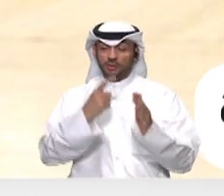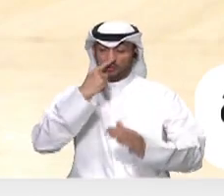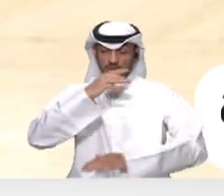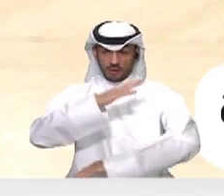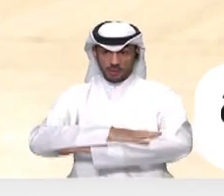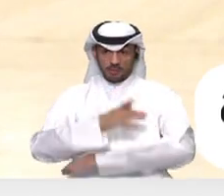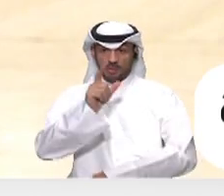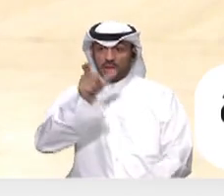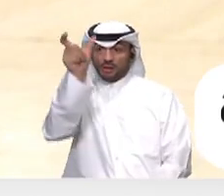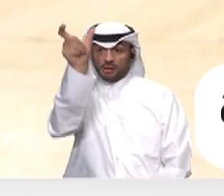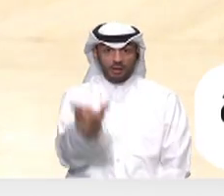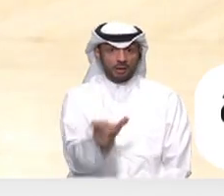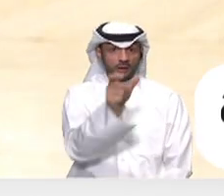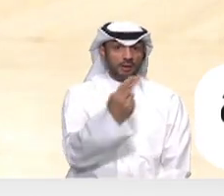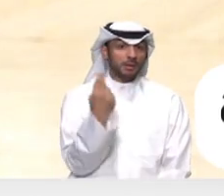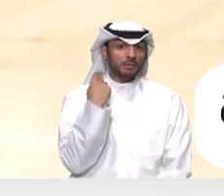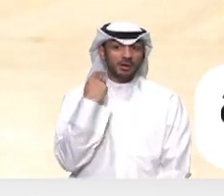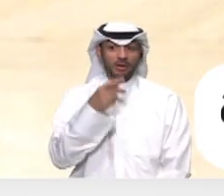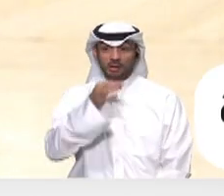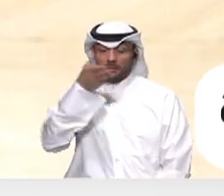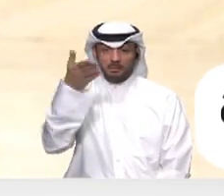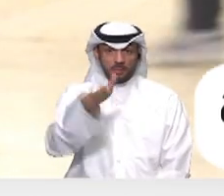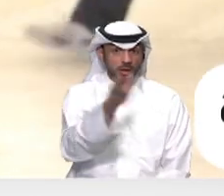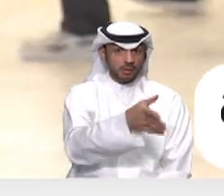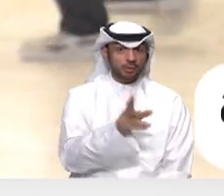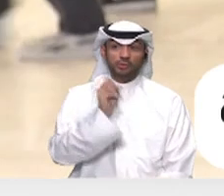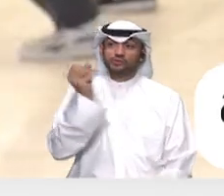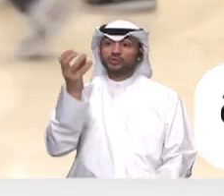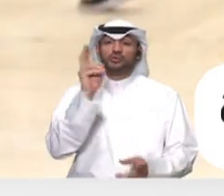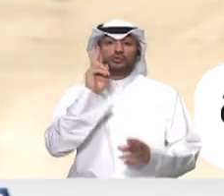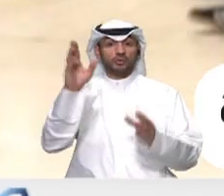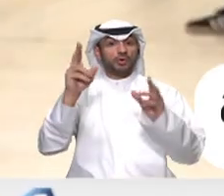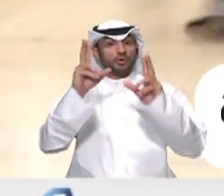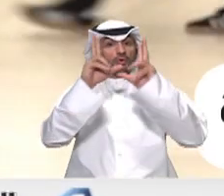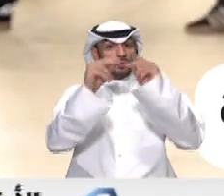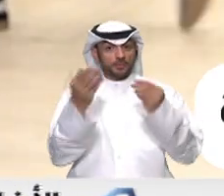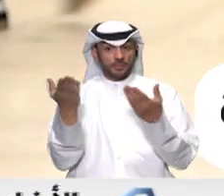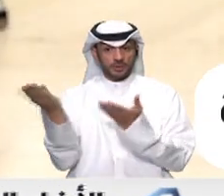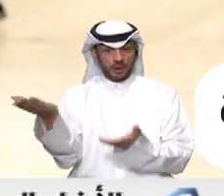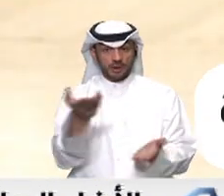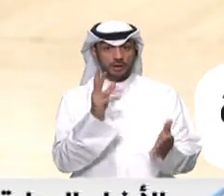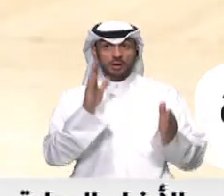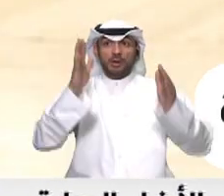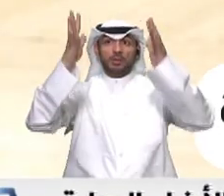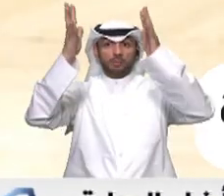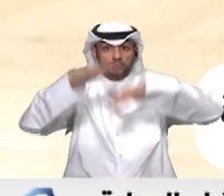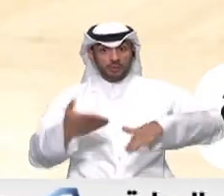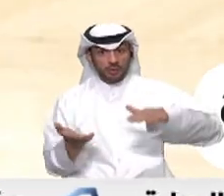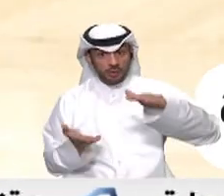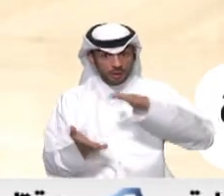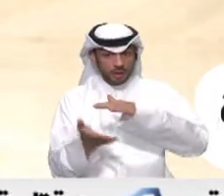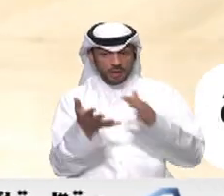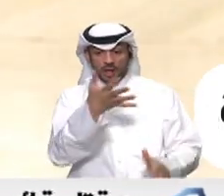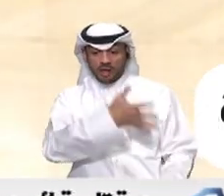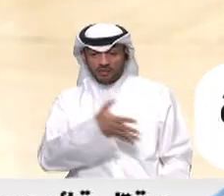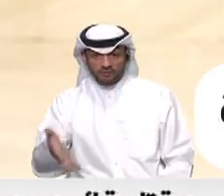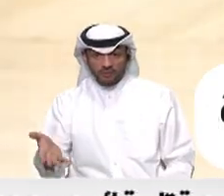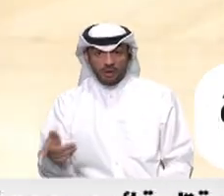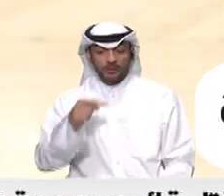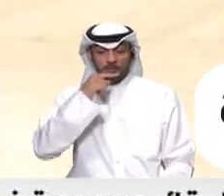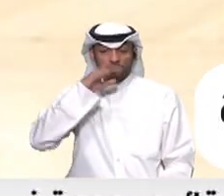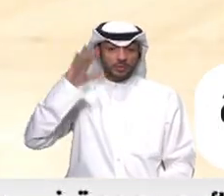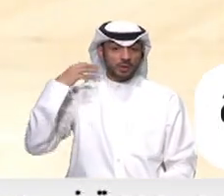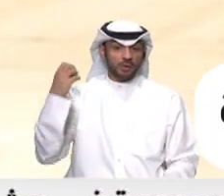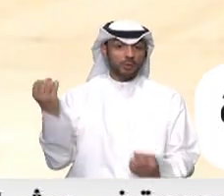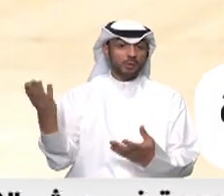تلاحظوا الان انه الضمار ضد البنى التحتيه في لبنان ضد المدنيين الاطفال والنساء واستخدم ابشع اشكال